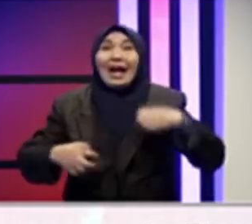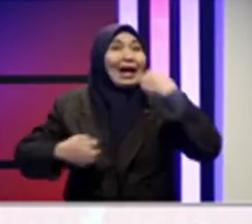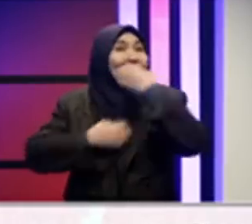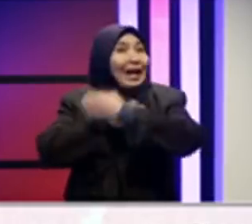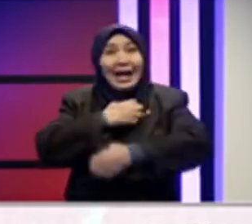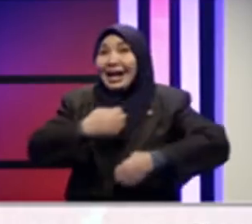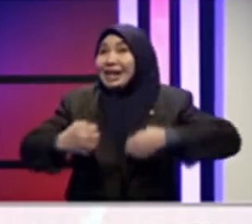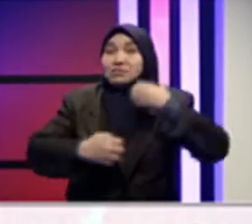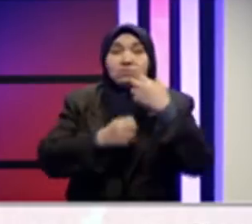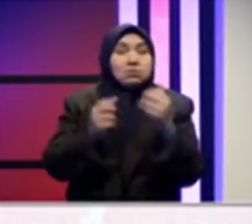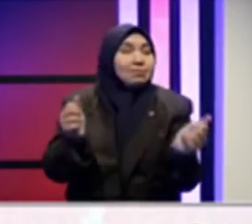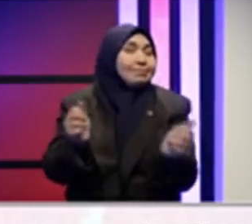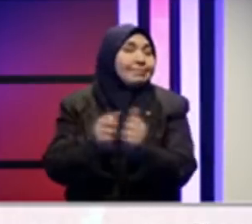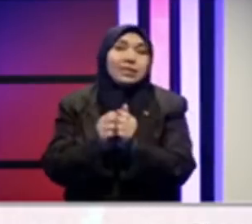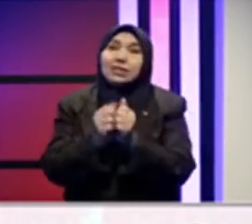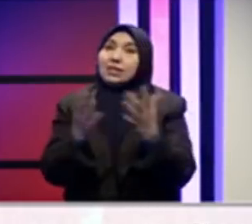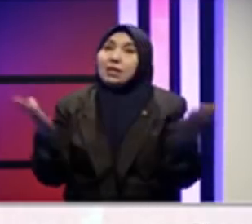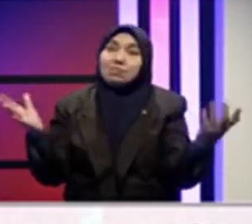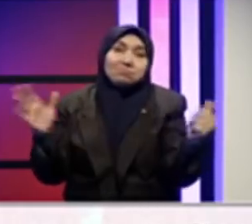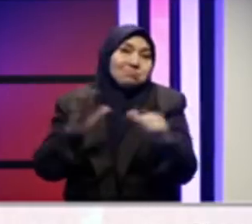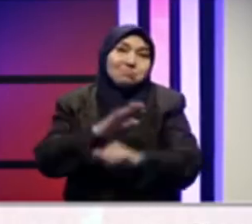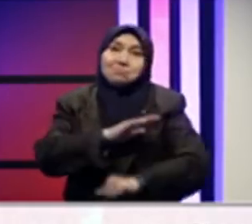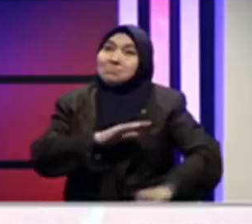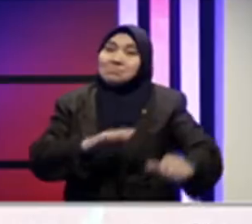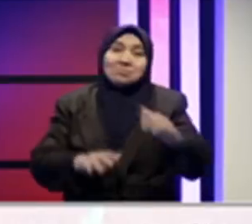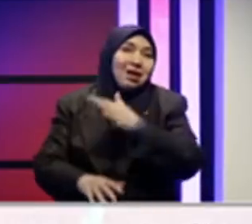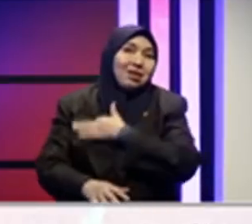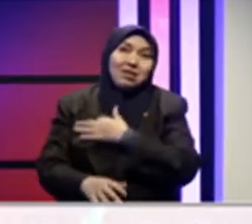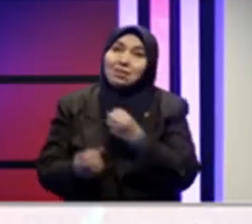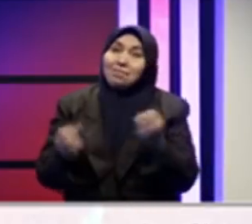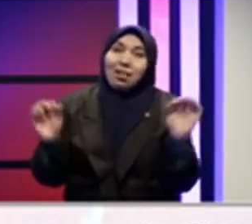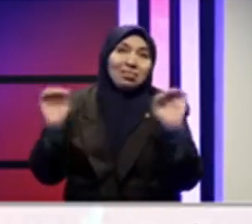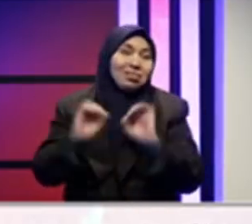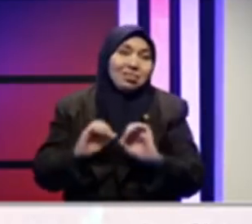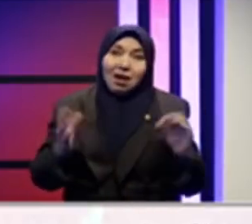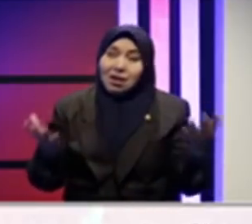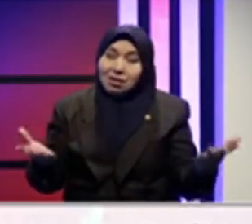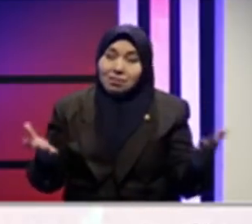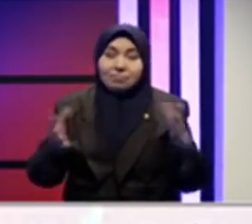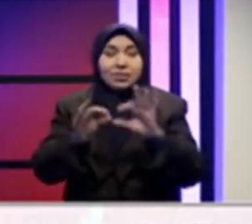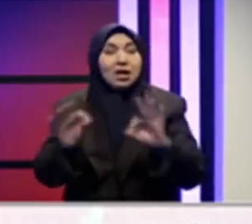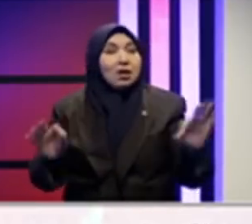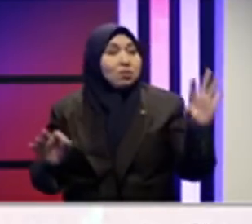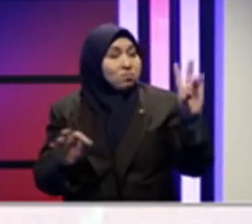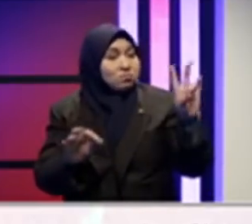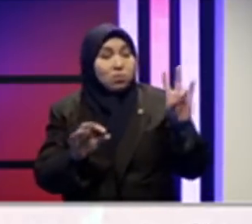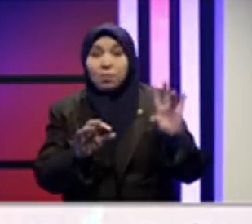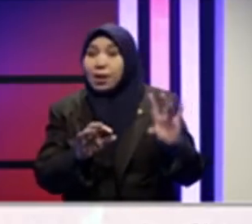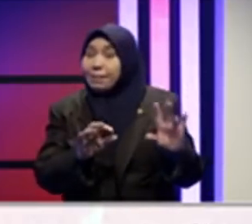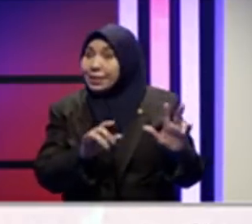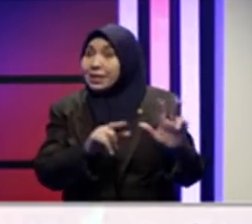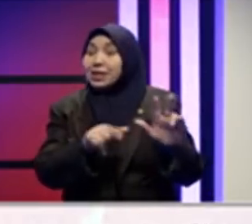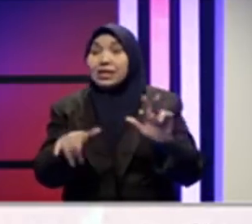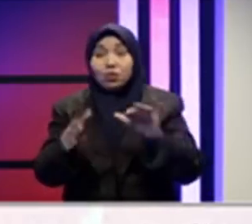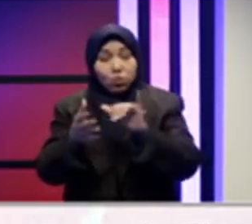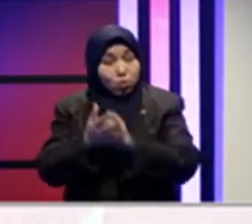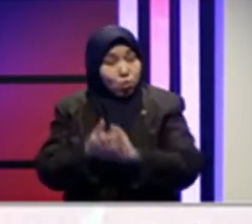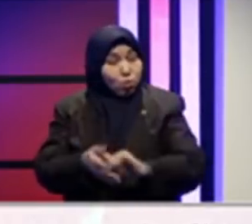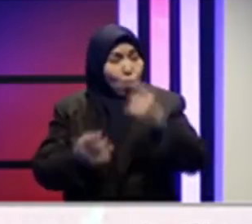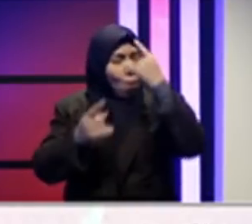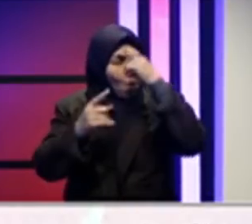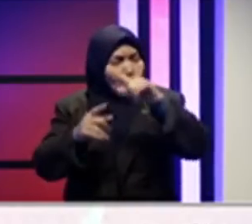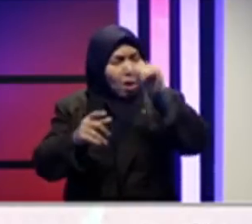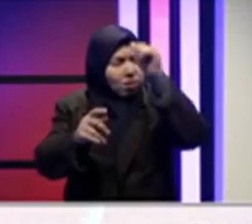bersuka-sukaan tanpa asas iman yang sebenarnya. Ayat 68 hingga 73, pelbagai kenikmatan untuk orang bertakwa yang